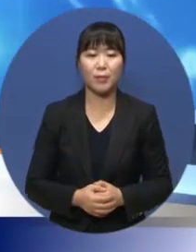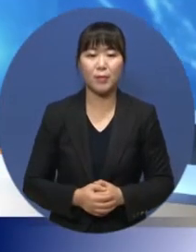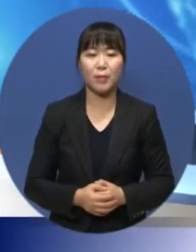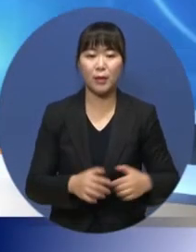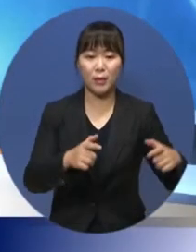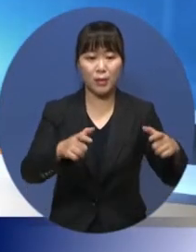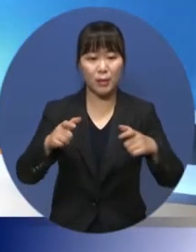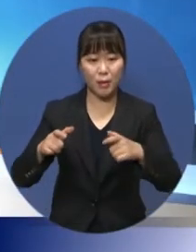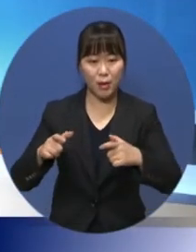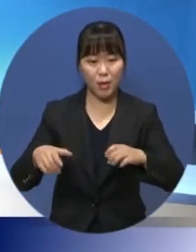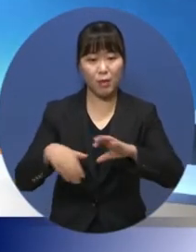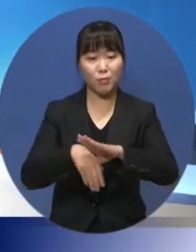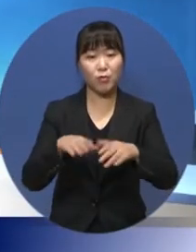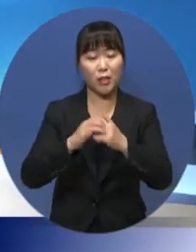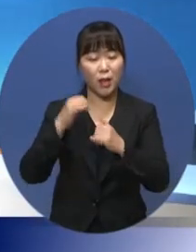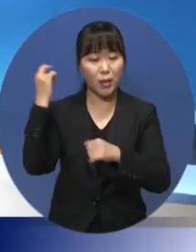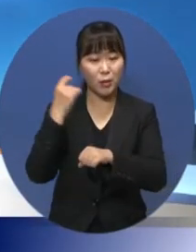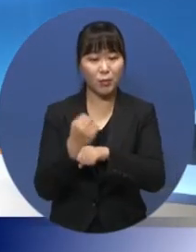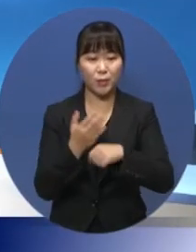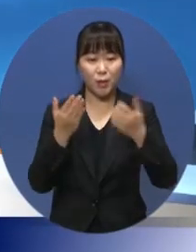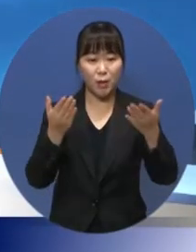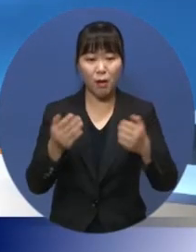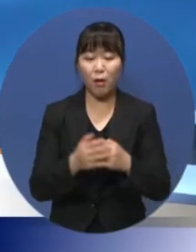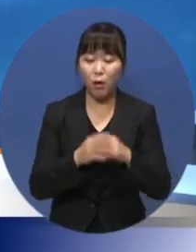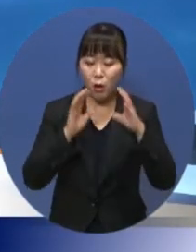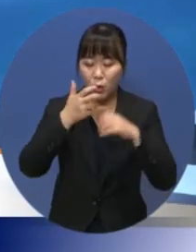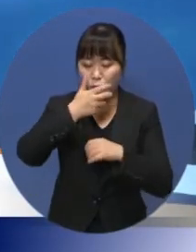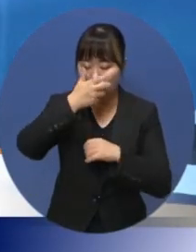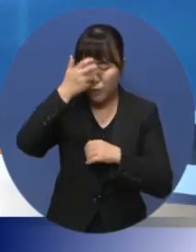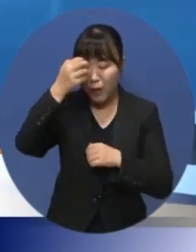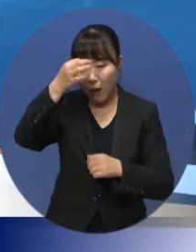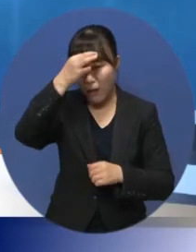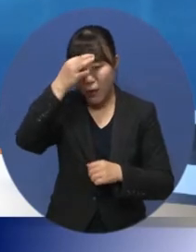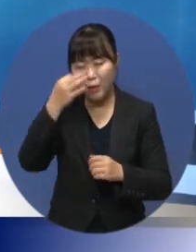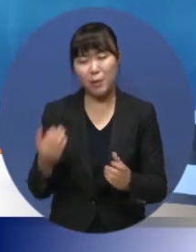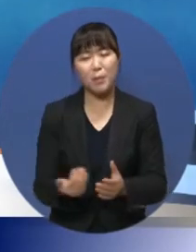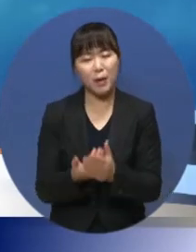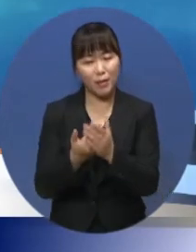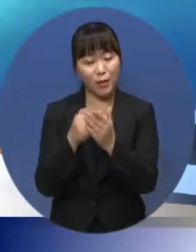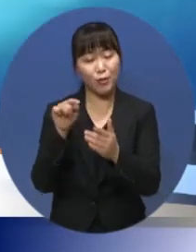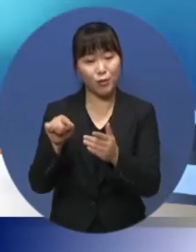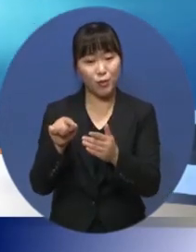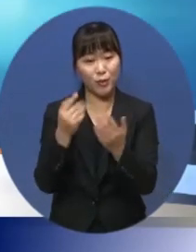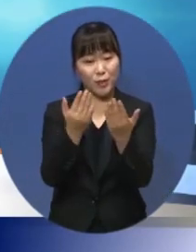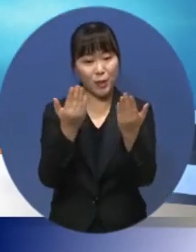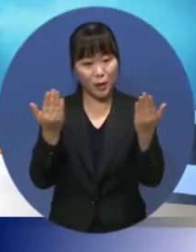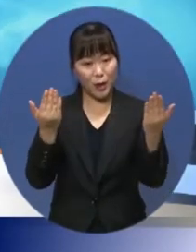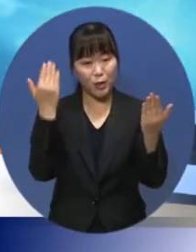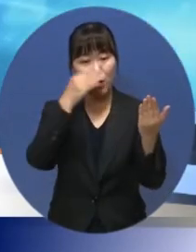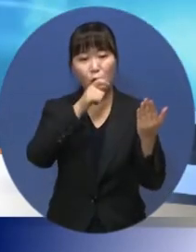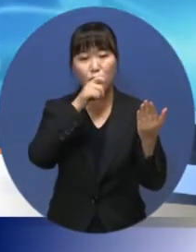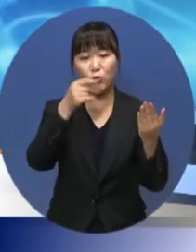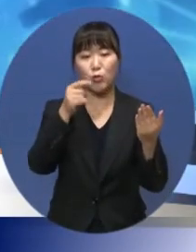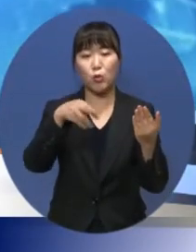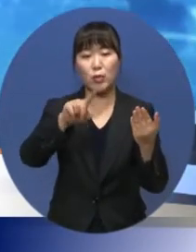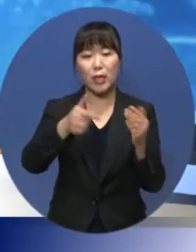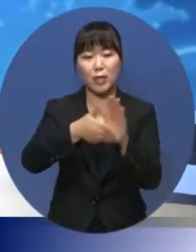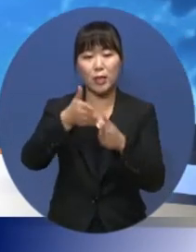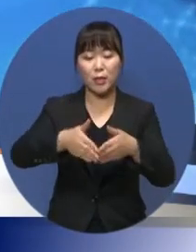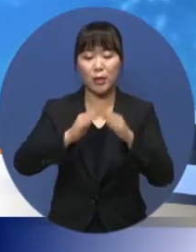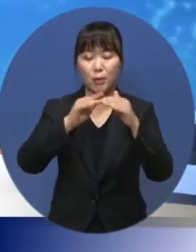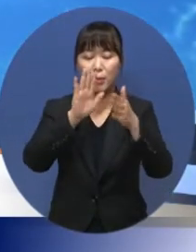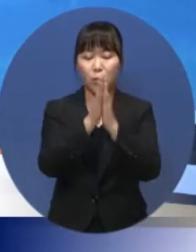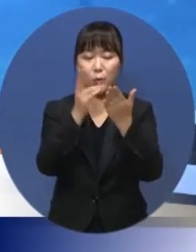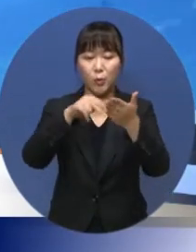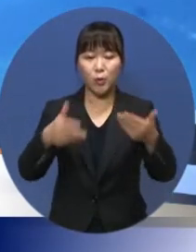지역의 문화가 소식 전해드립니다. 어린이들의 꿈과 끼를 키우는 전시회가 여수